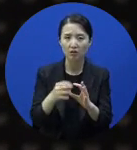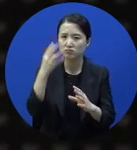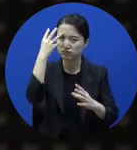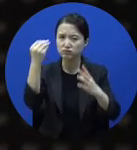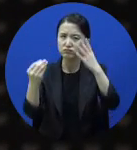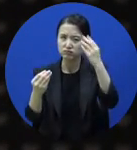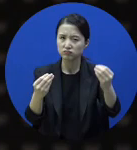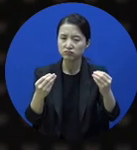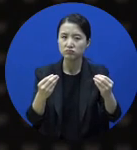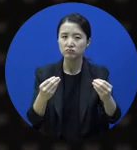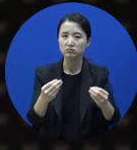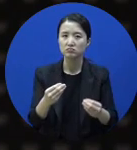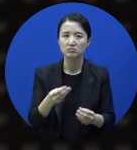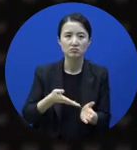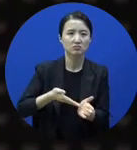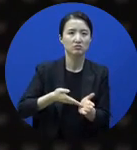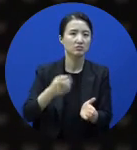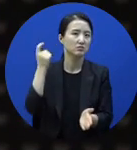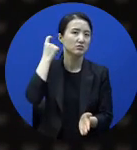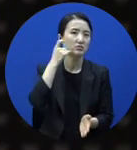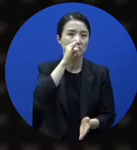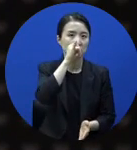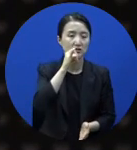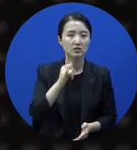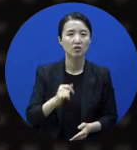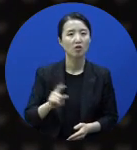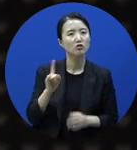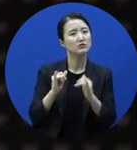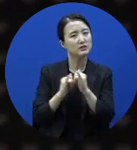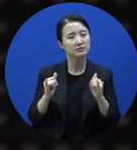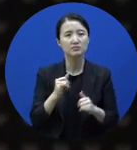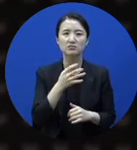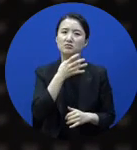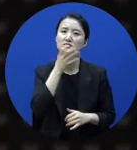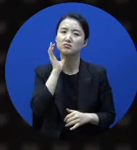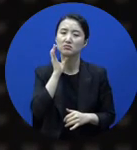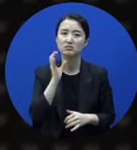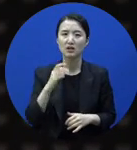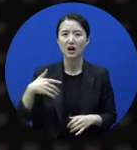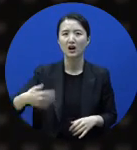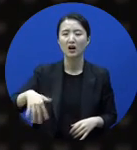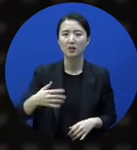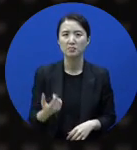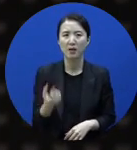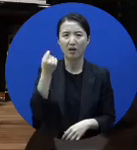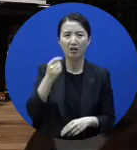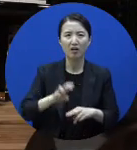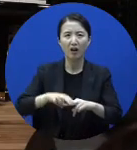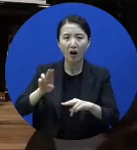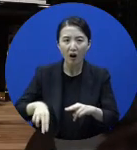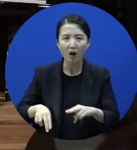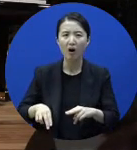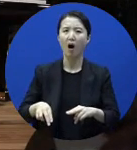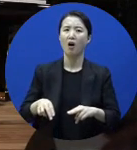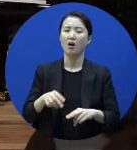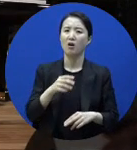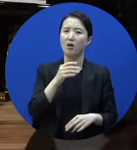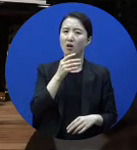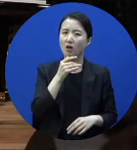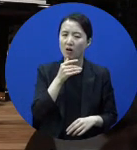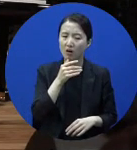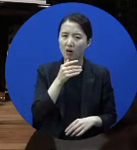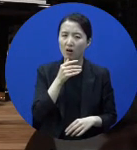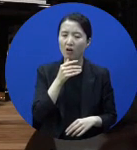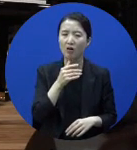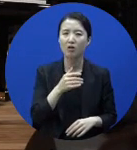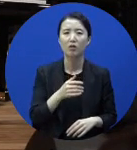벌써 퇴직했대. 예, 그러니까 전년퇴직했다라는 거죠. 아직 창창해요. 50 초반이기도 한데 전년퇴직했다라는 거. 얼마